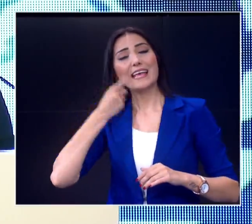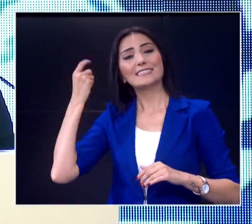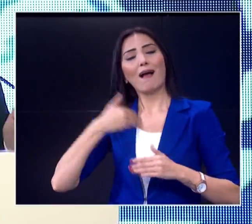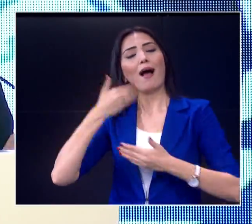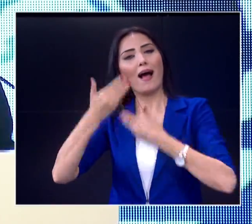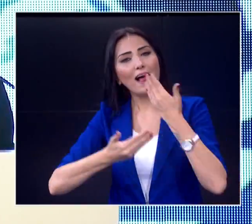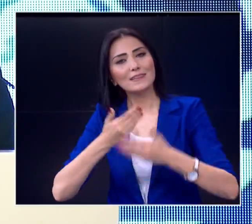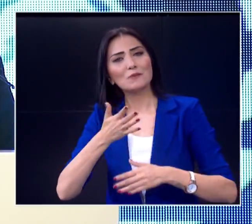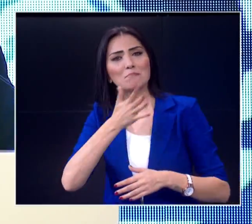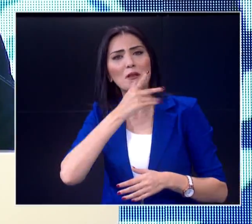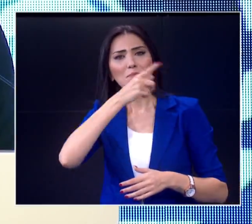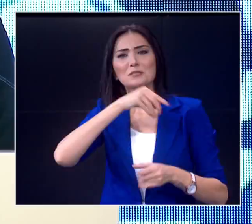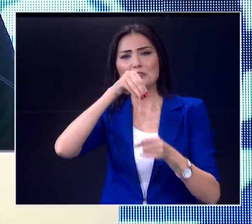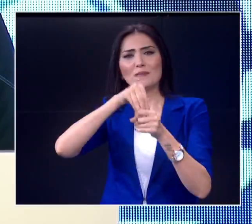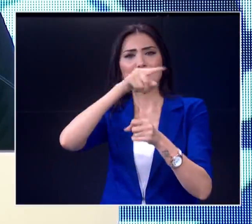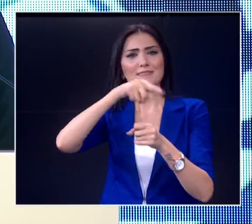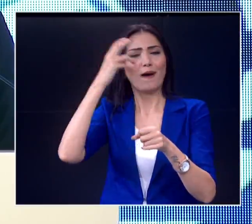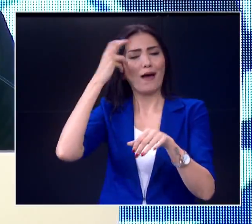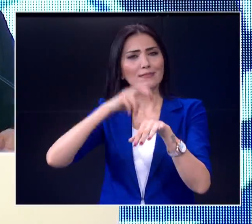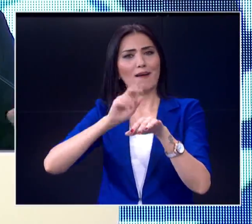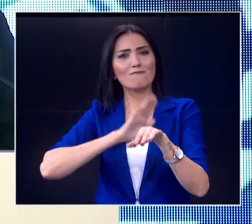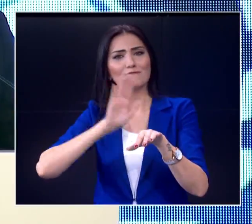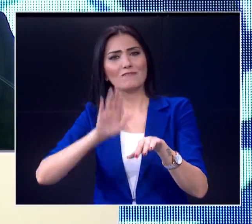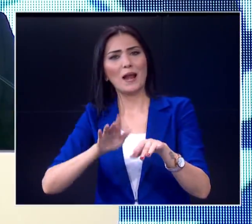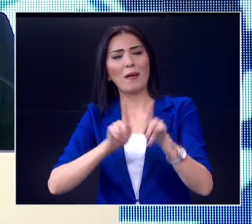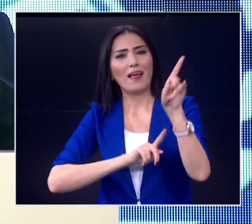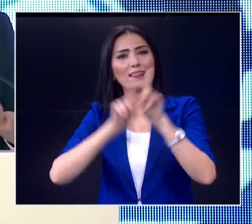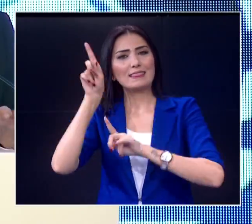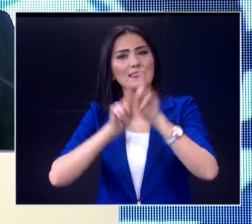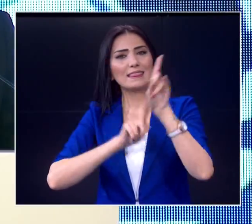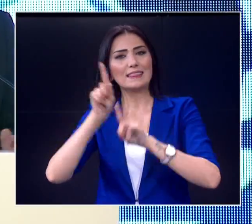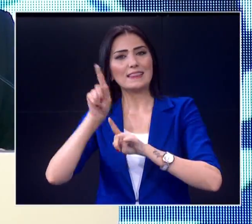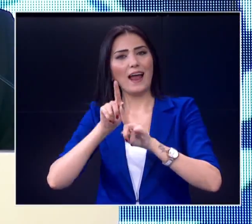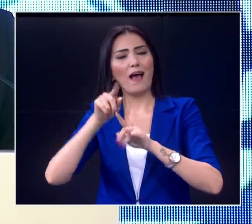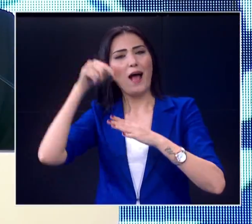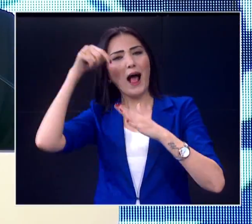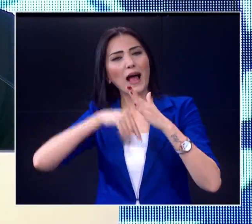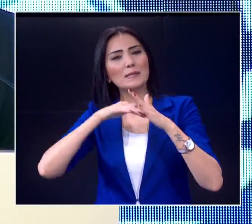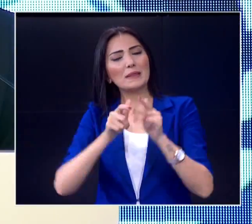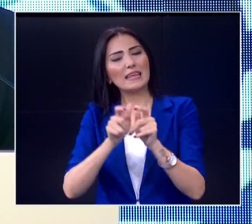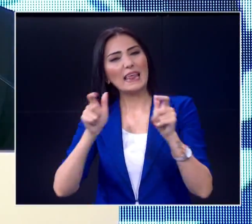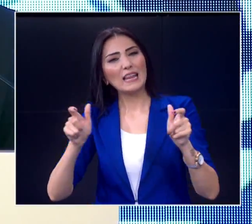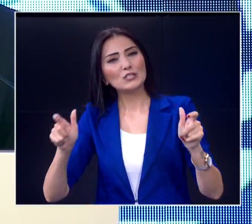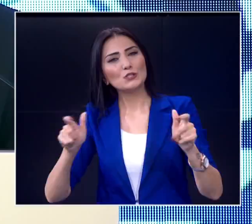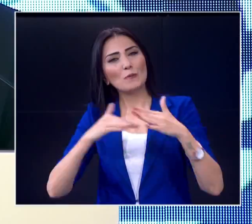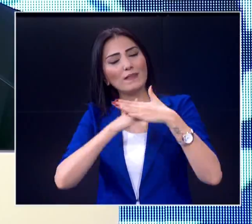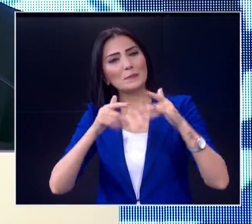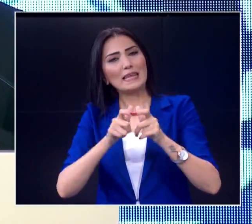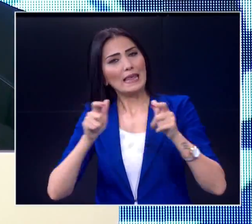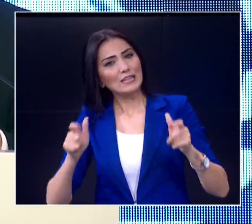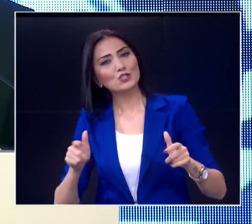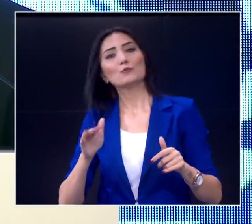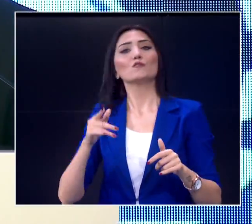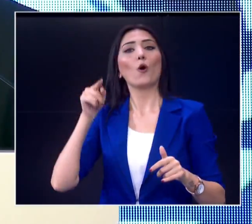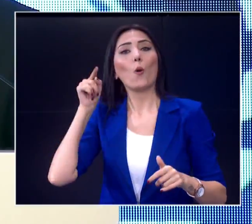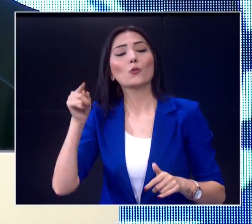anlatmıştım. Bilmiyorum içinizde hatırlayan var mı? İnternetin, altyapının gelişmesi ve